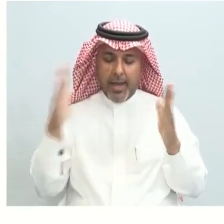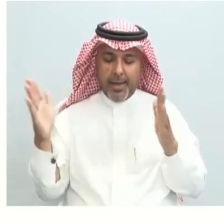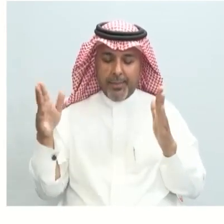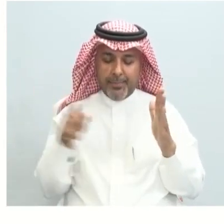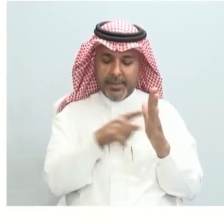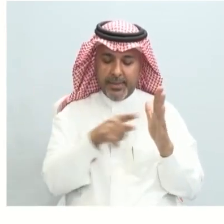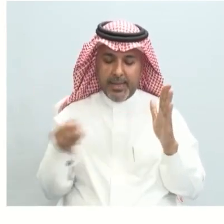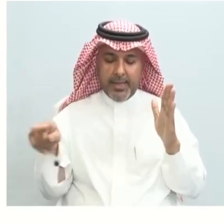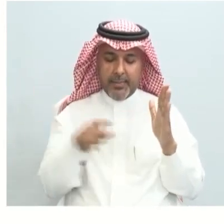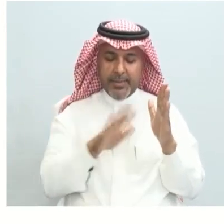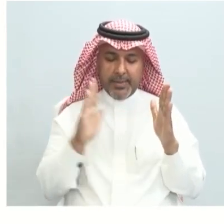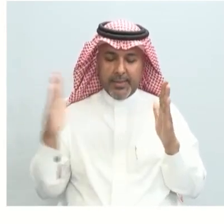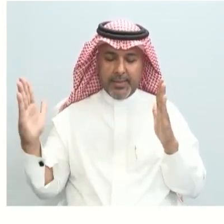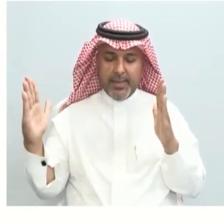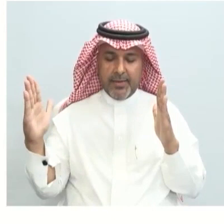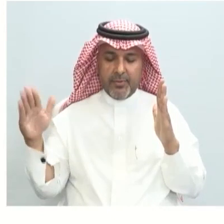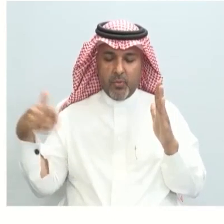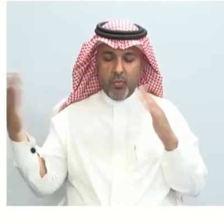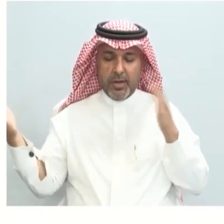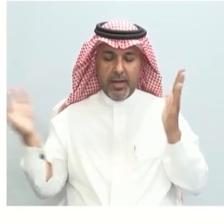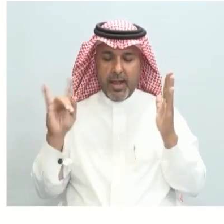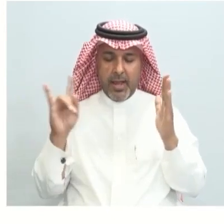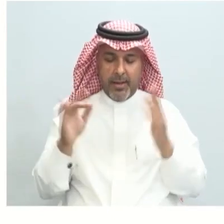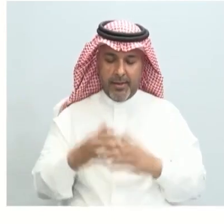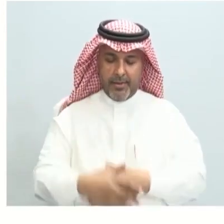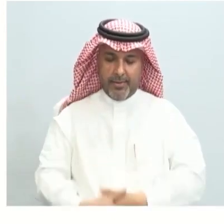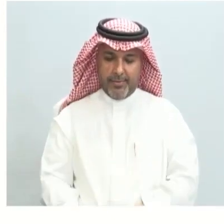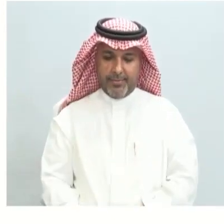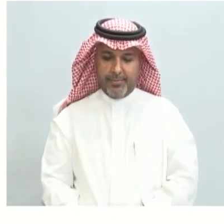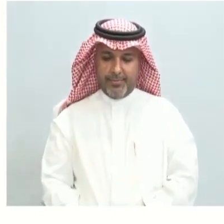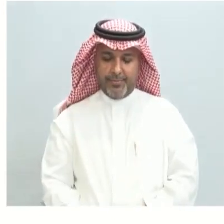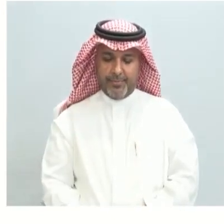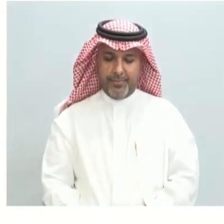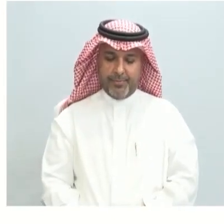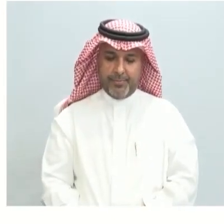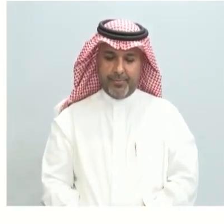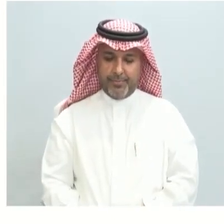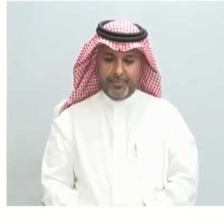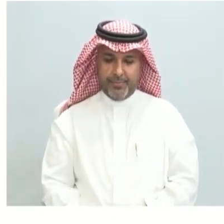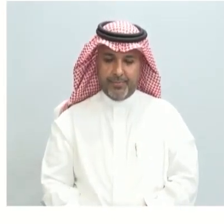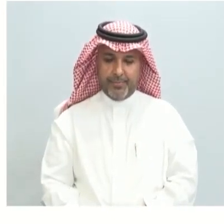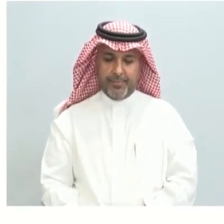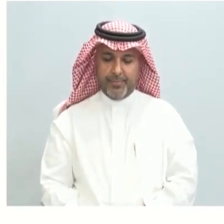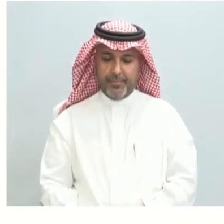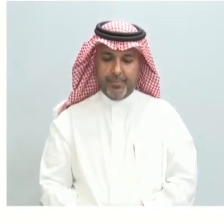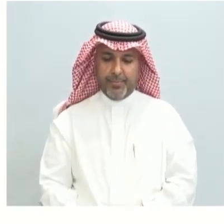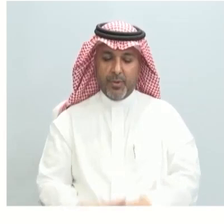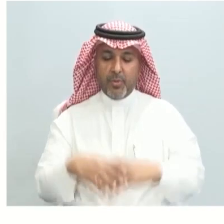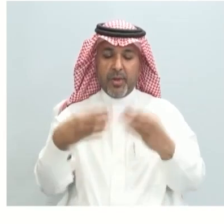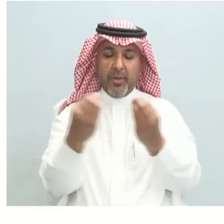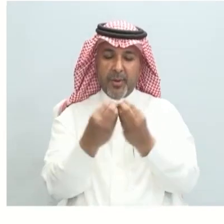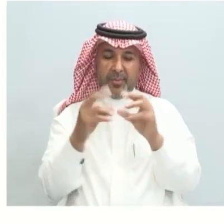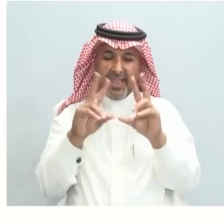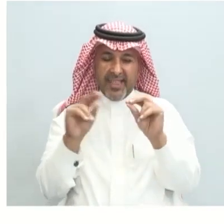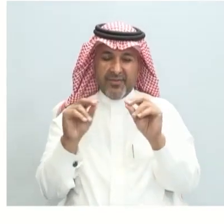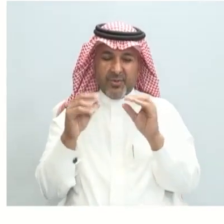360. فنلاحظ أن دالتي الساين والكوساين يشتركان في كثير من الخصائص. يشتركان في كثير من الخصائص.